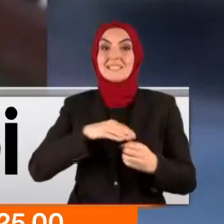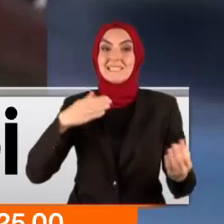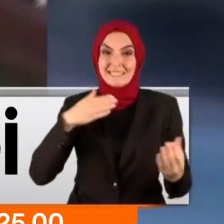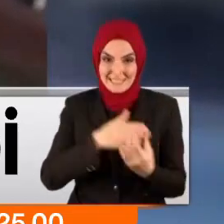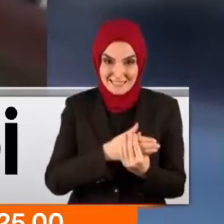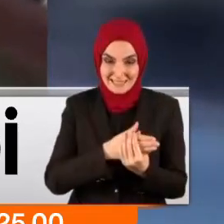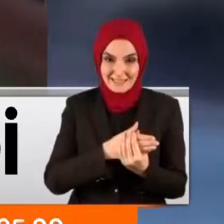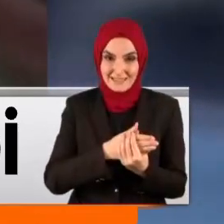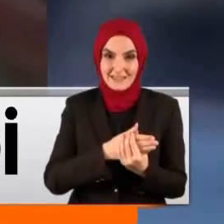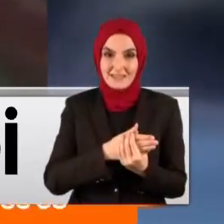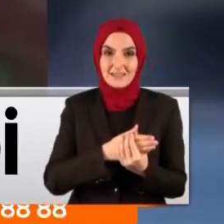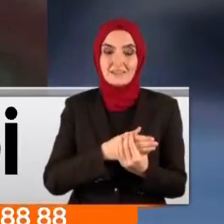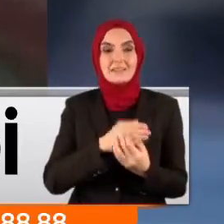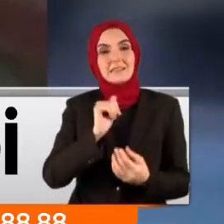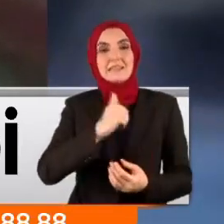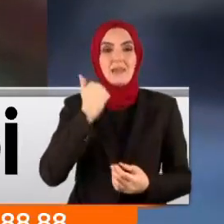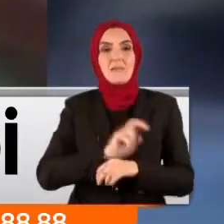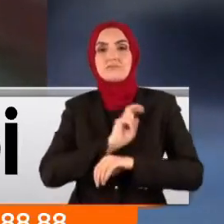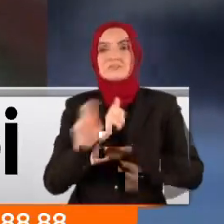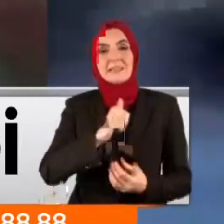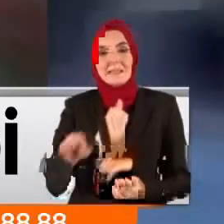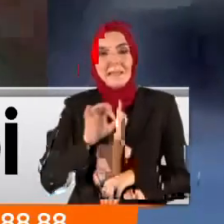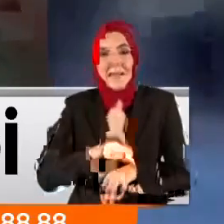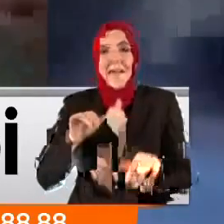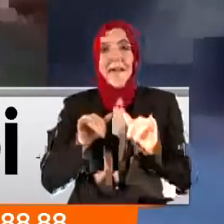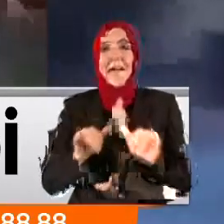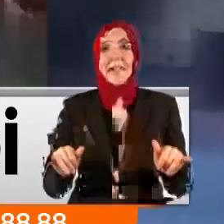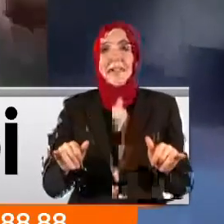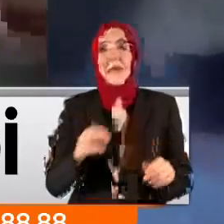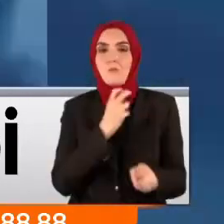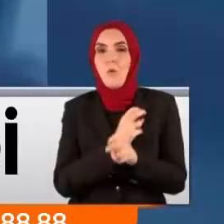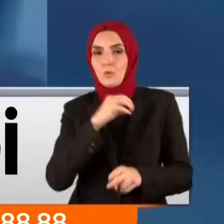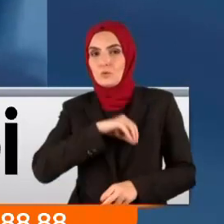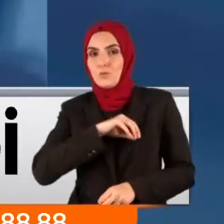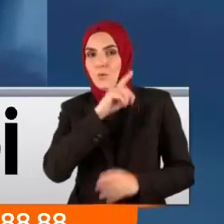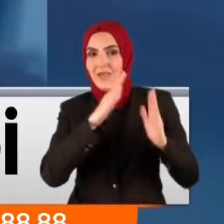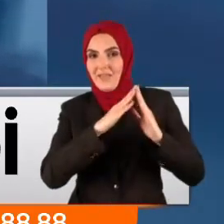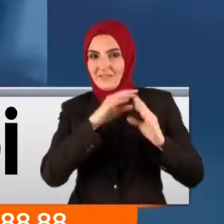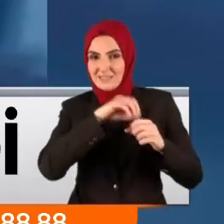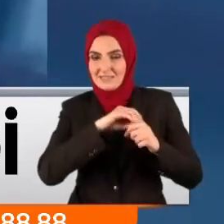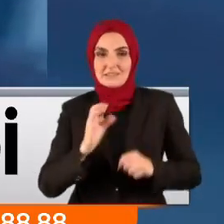boşluğa bırakması bir oldu. Çünkü boş sandığı evin sahibiyle yüz yüze gelmişti. Allah